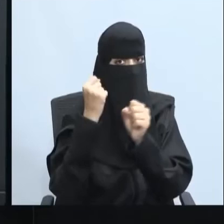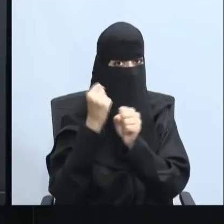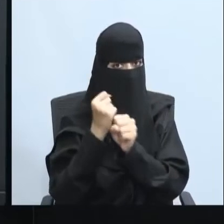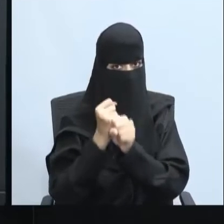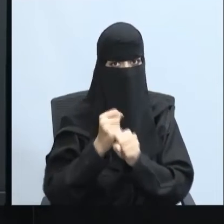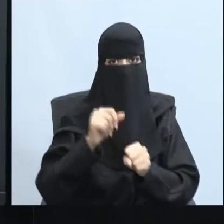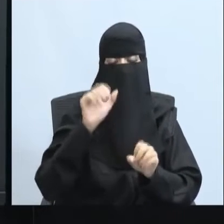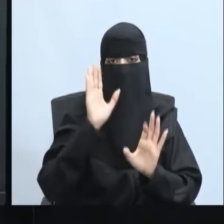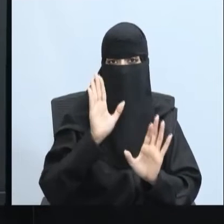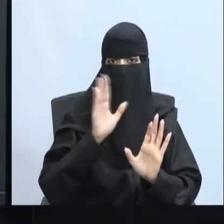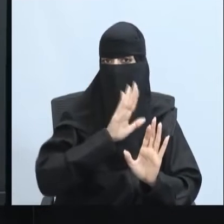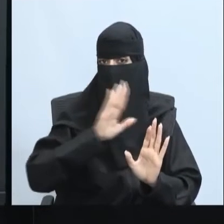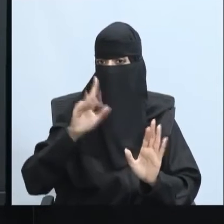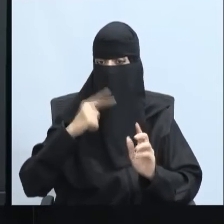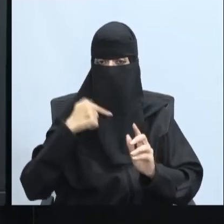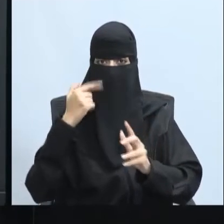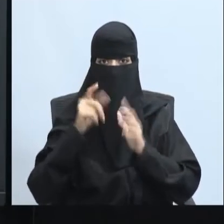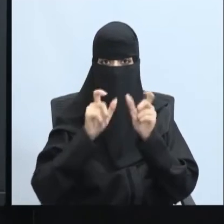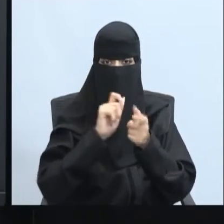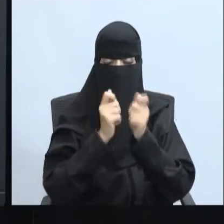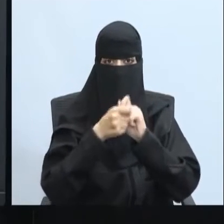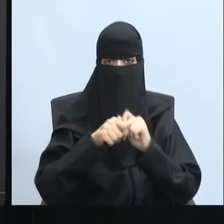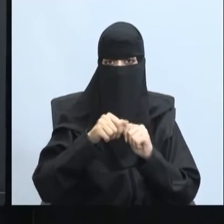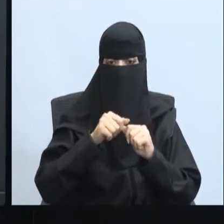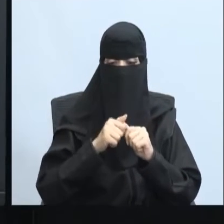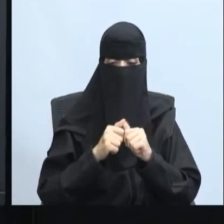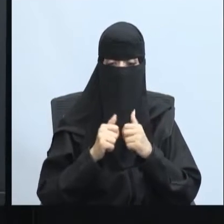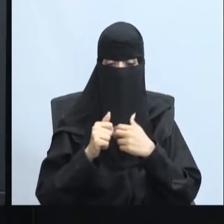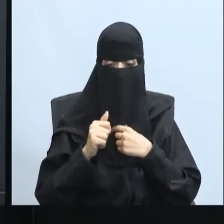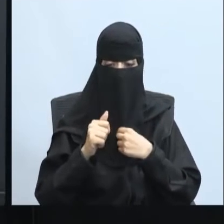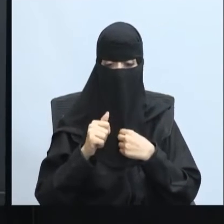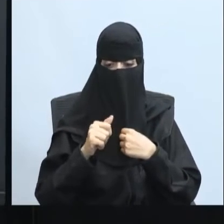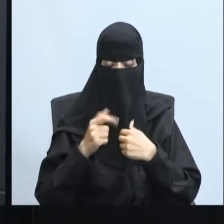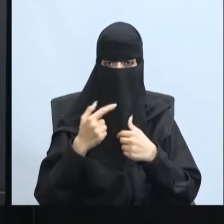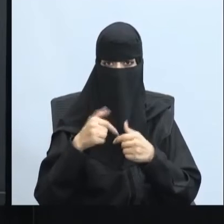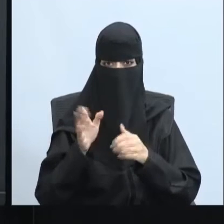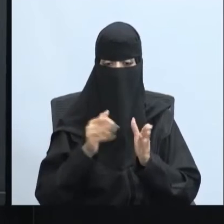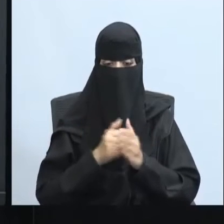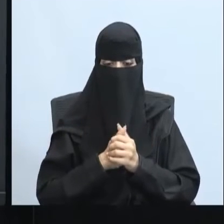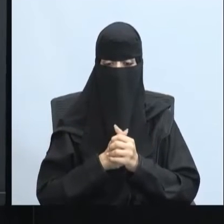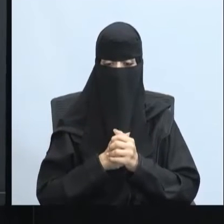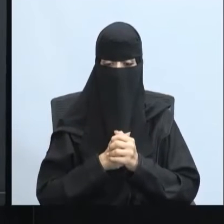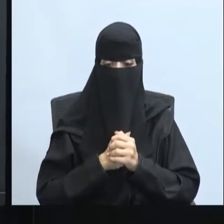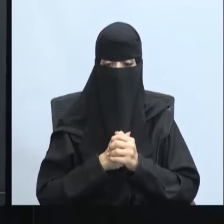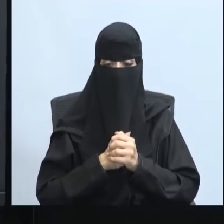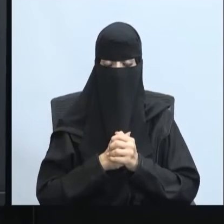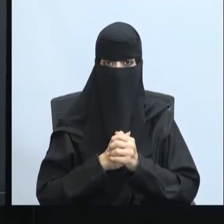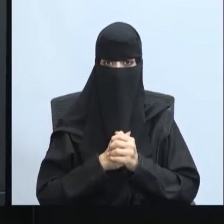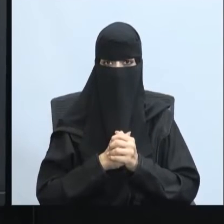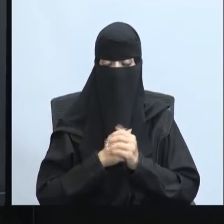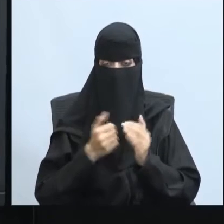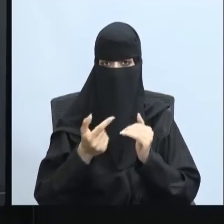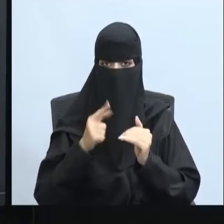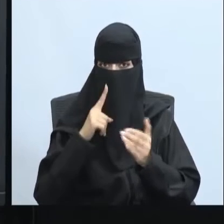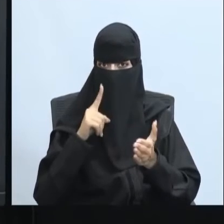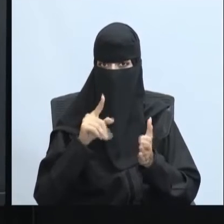مرتبط بمهمه معينه مثل المثال الموجود لدينا في المسرحيه مثلا بروفات اللباس تعد